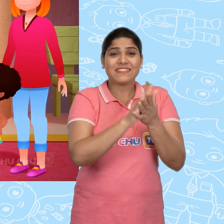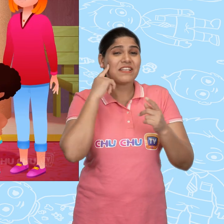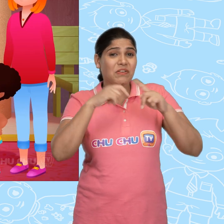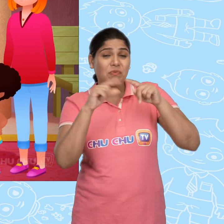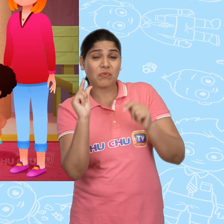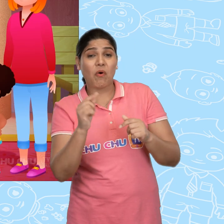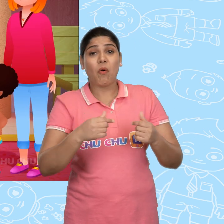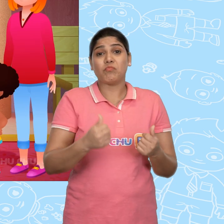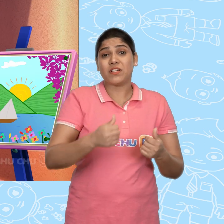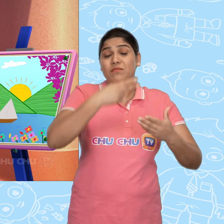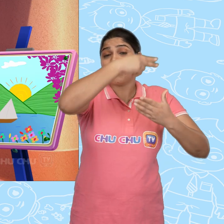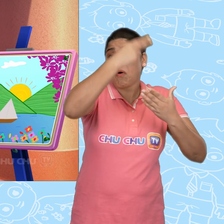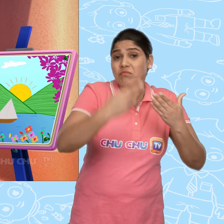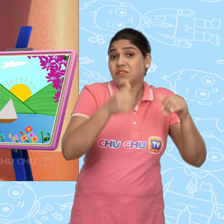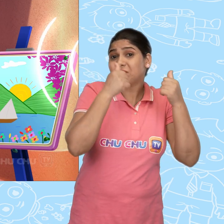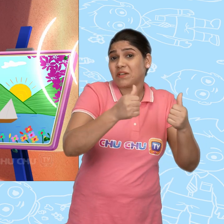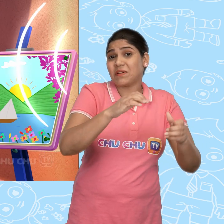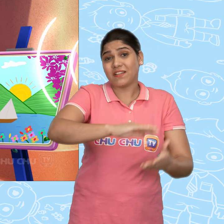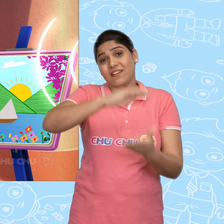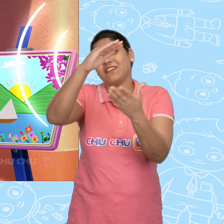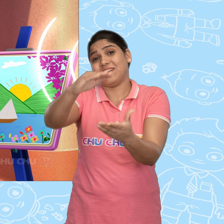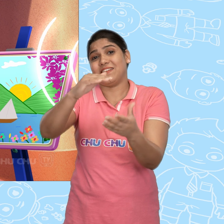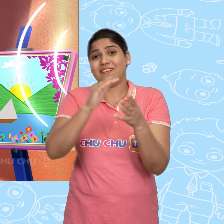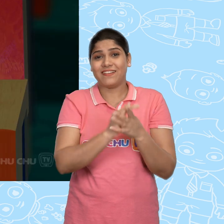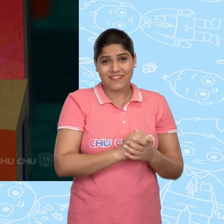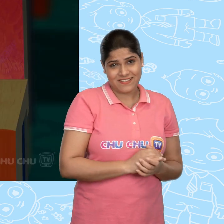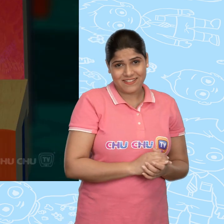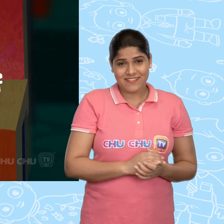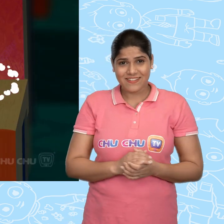चीकू को भी बहुत ही प्यारी पेंटिंग बनाने के लिए इनाम मिला